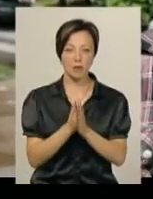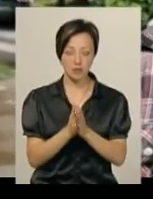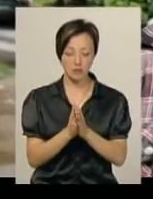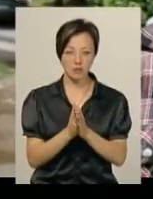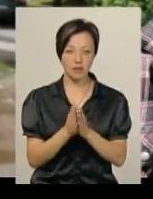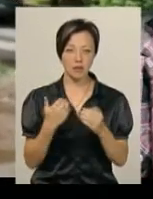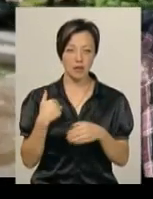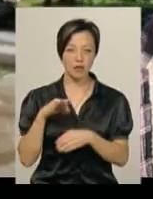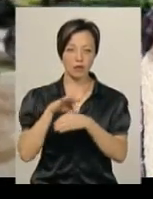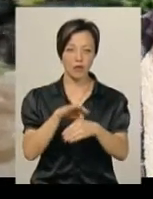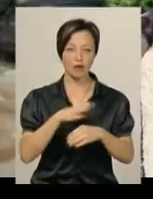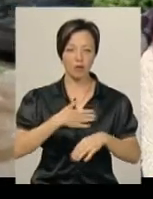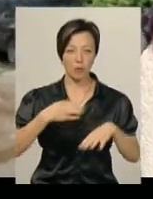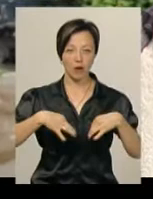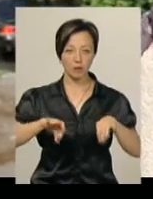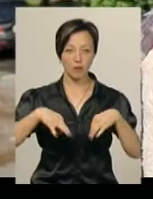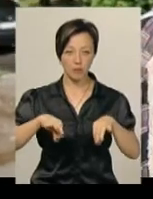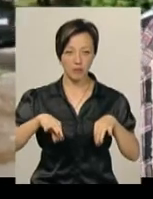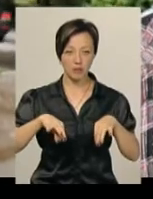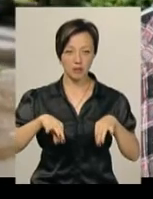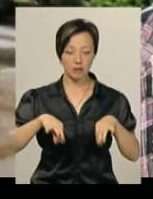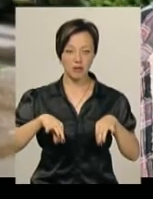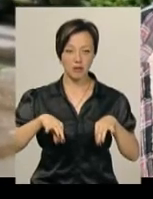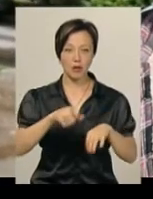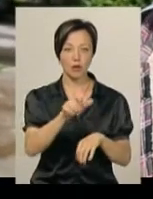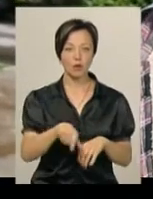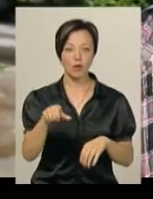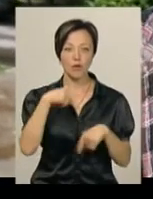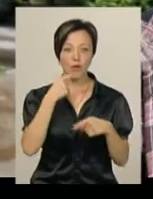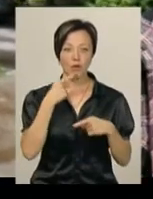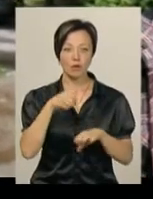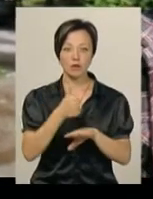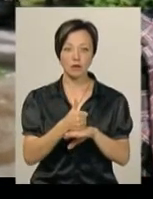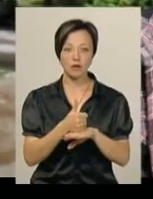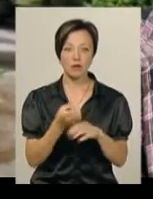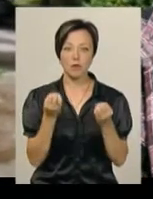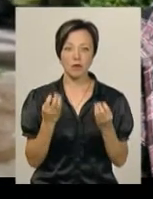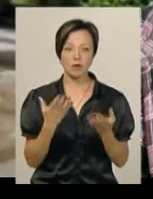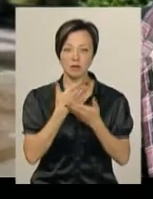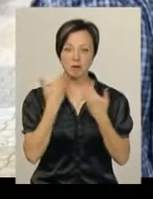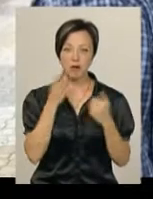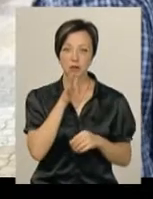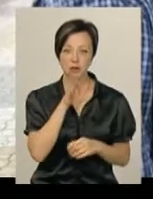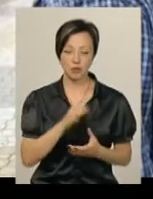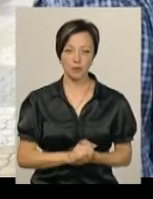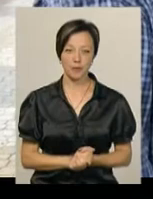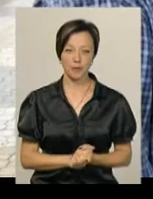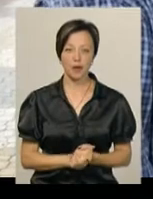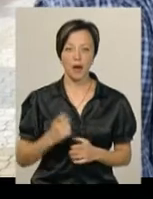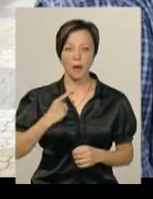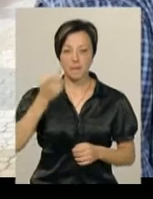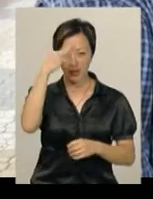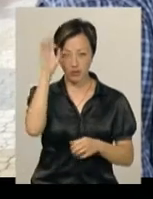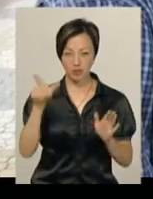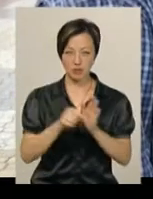щоб мене довезли на моєму автомобілі, люди говорили в основному, що в них просто немає зараз часу. Патрульні разом